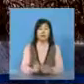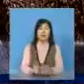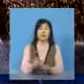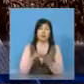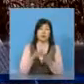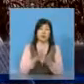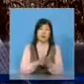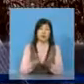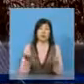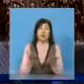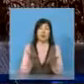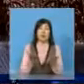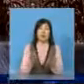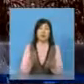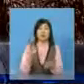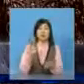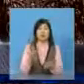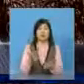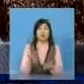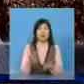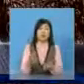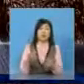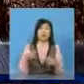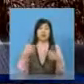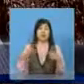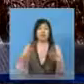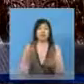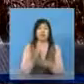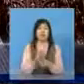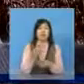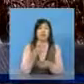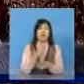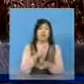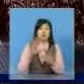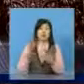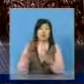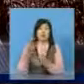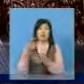какие-то там систематически единичные случаи сообщать об этом писать отчет